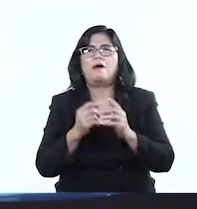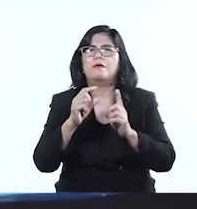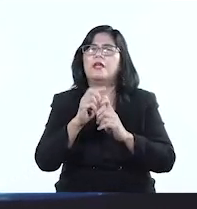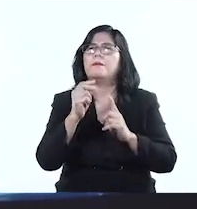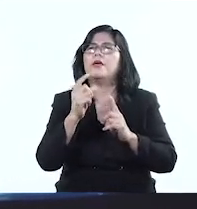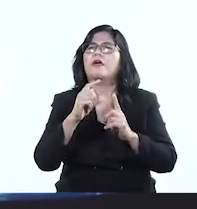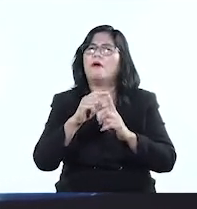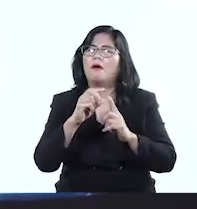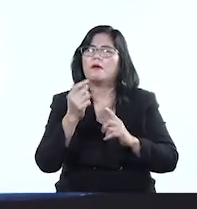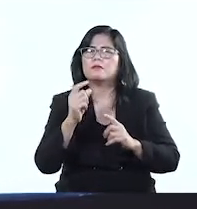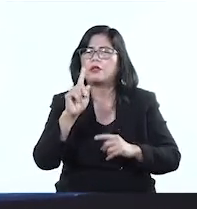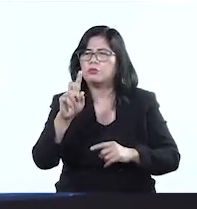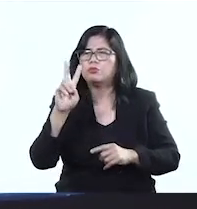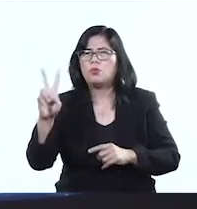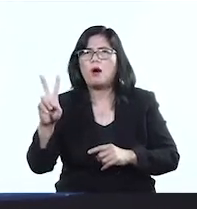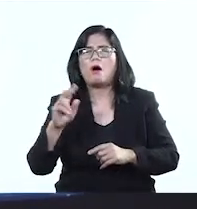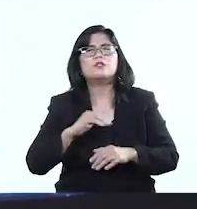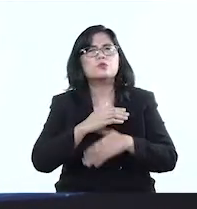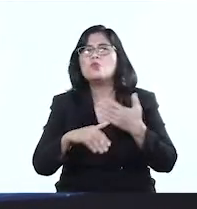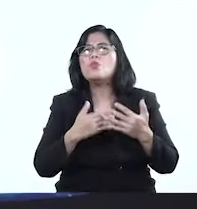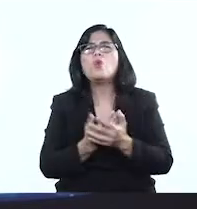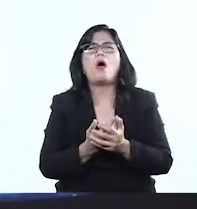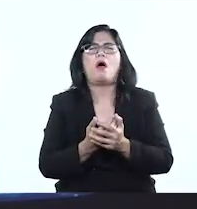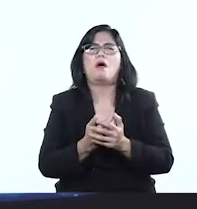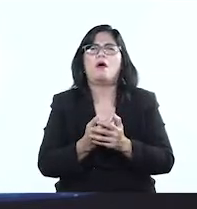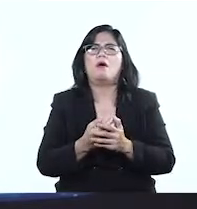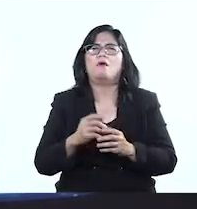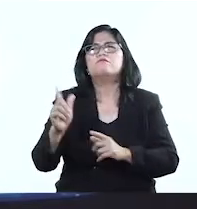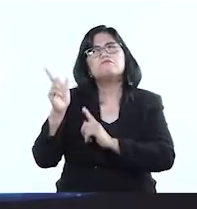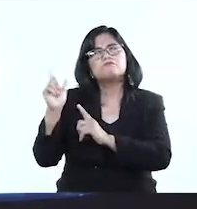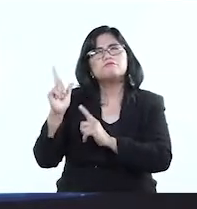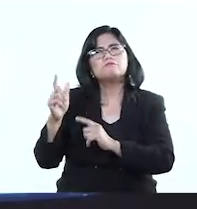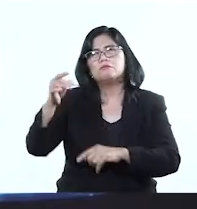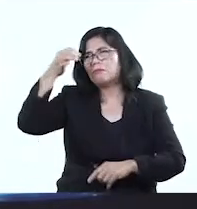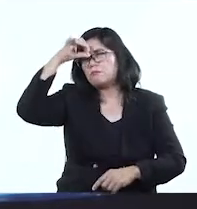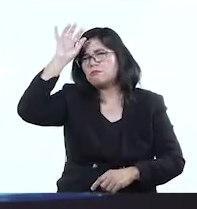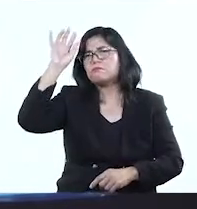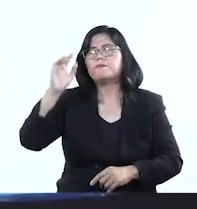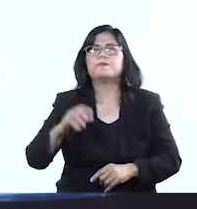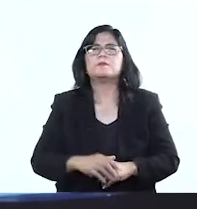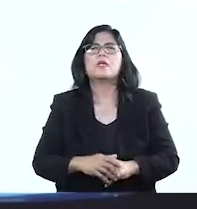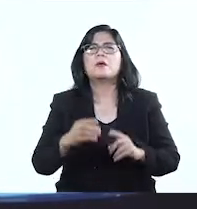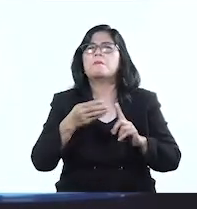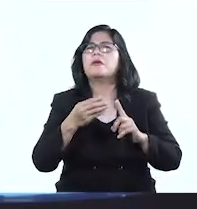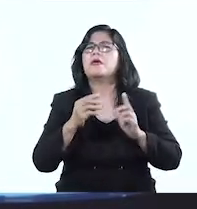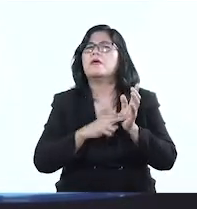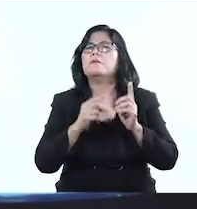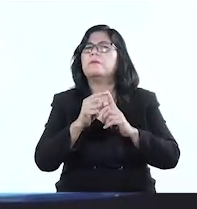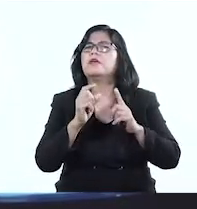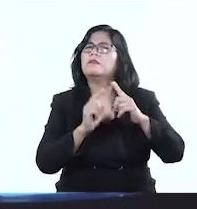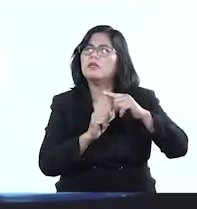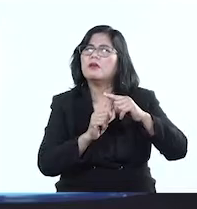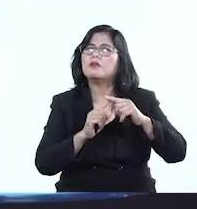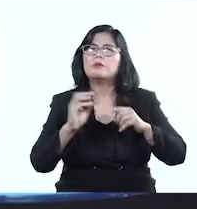DPRD DPD tingkat 1 DPRD tingkat 2 DPD Panglima TNI Kapolri ketua BNPT ketua